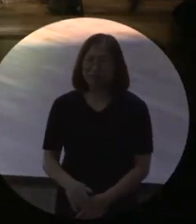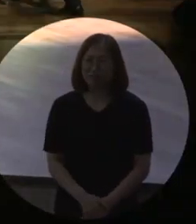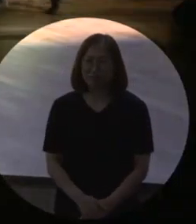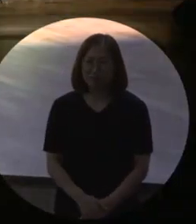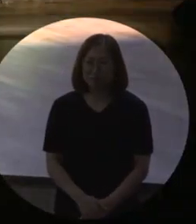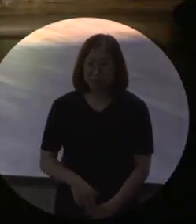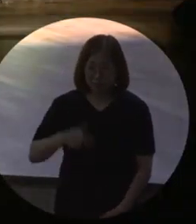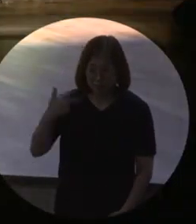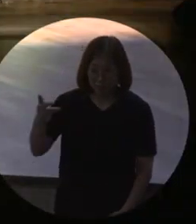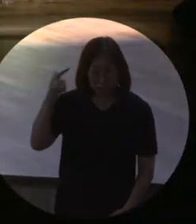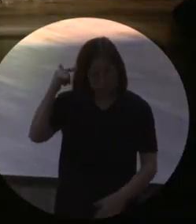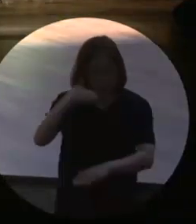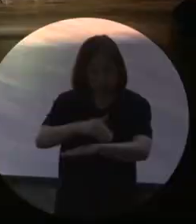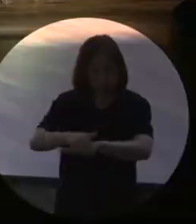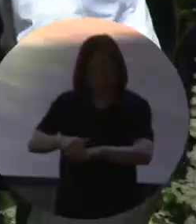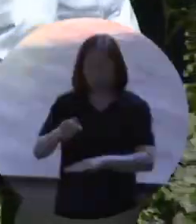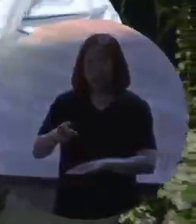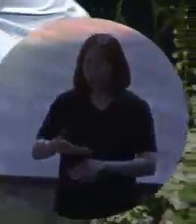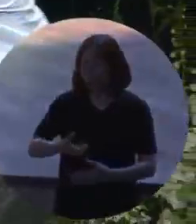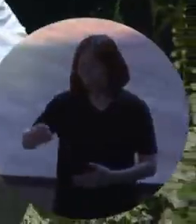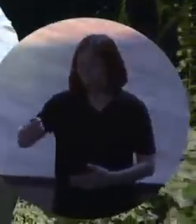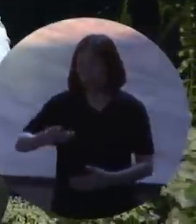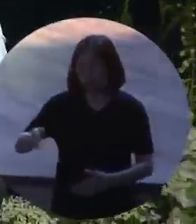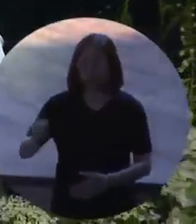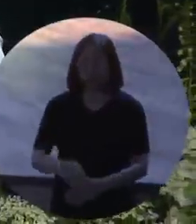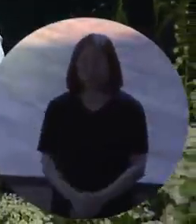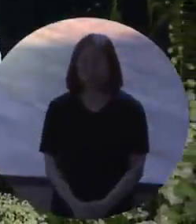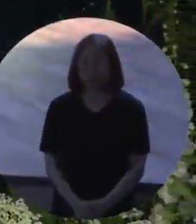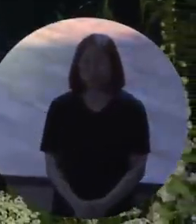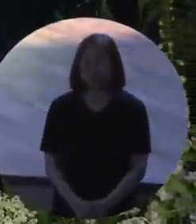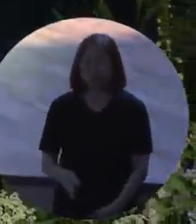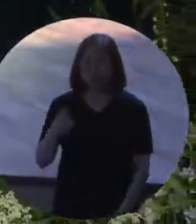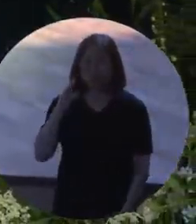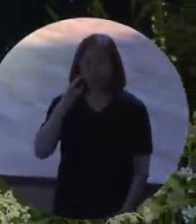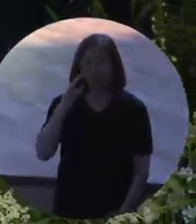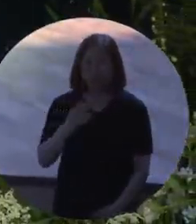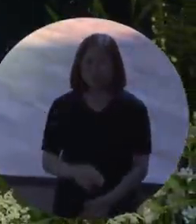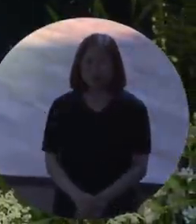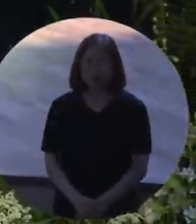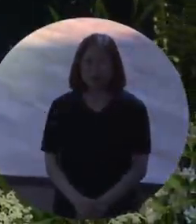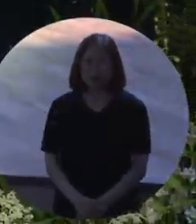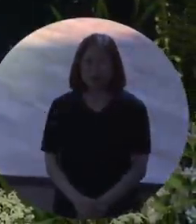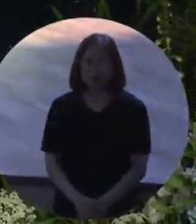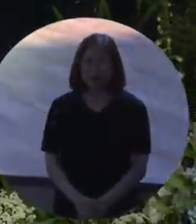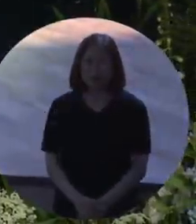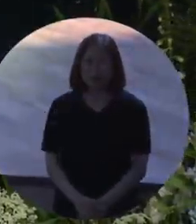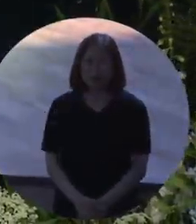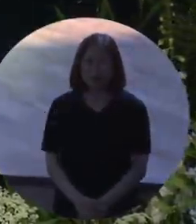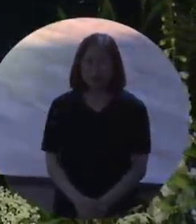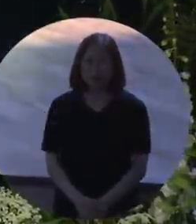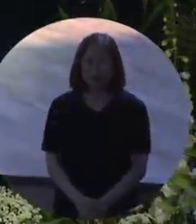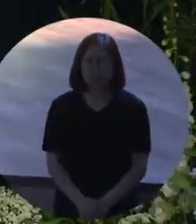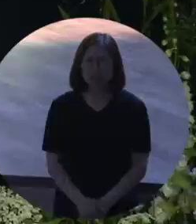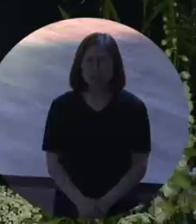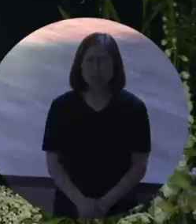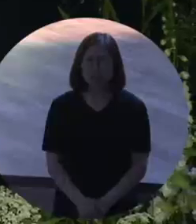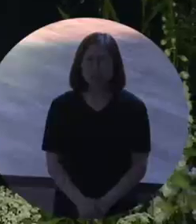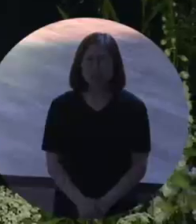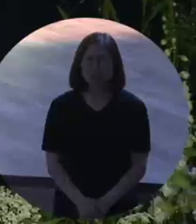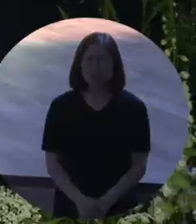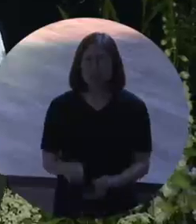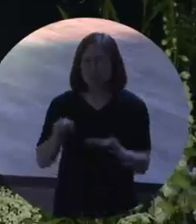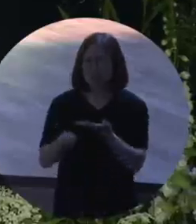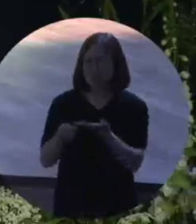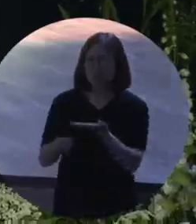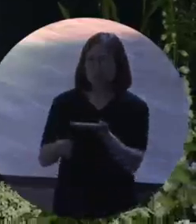우리 다음 주 기획안 자료인데 자기 거 좀 가져가. 아 네. 혹시 이건가? 아니 아니 조금 더 밑에. 네. 그. 어 아니 아니야. 더